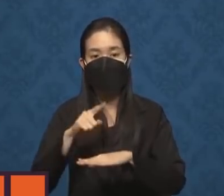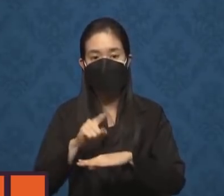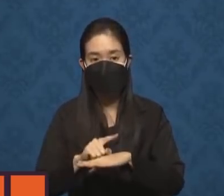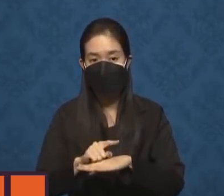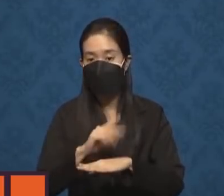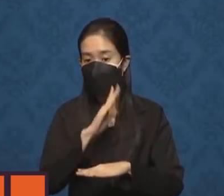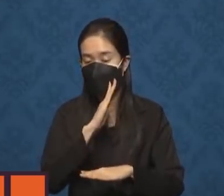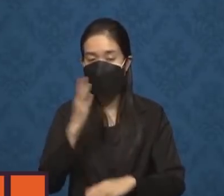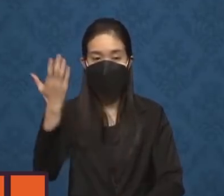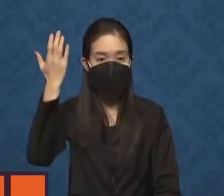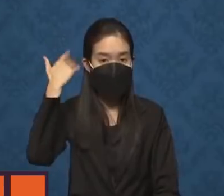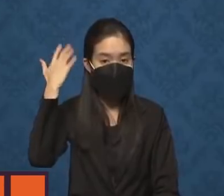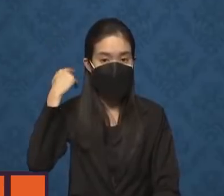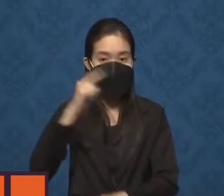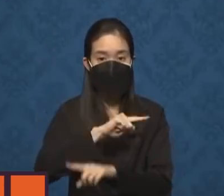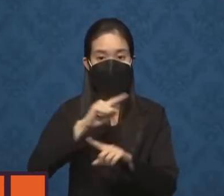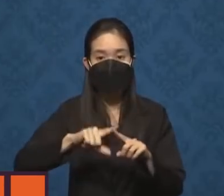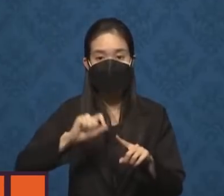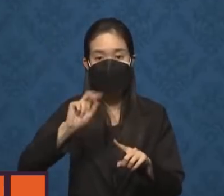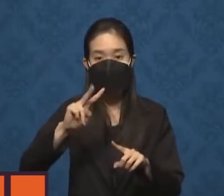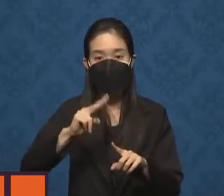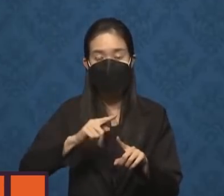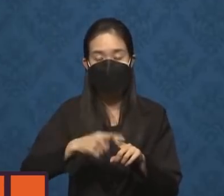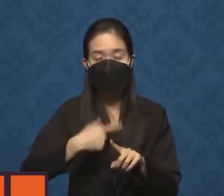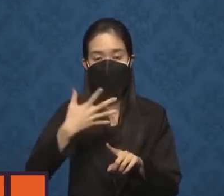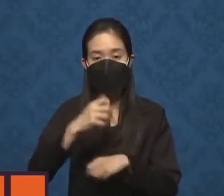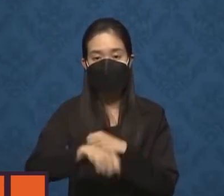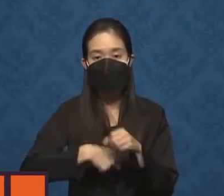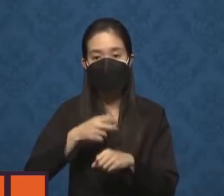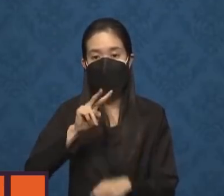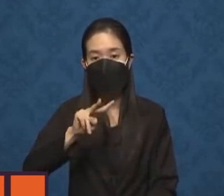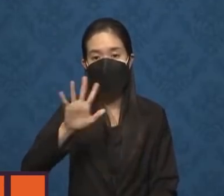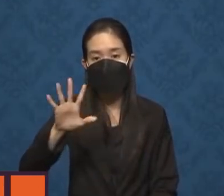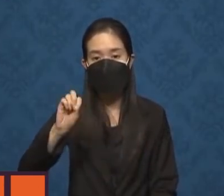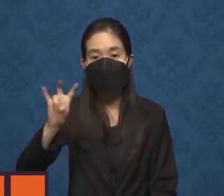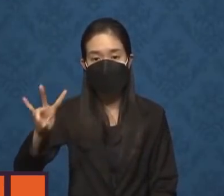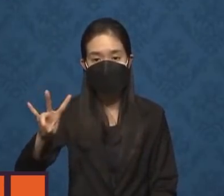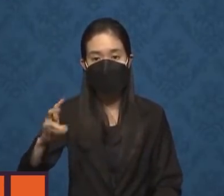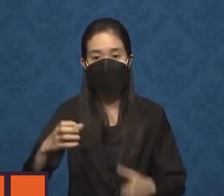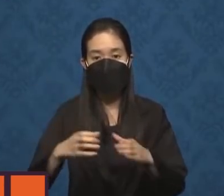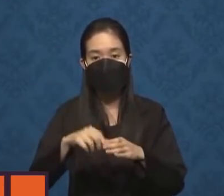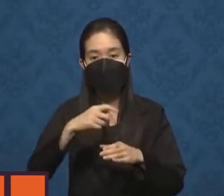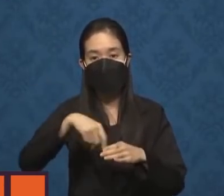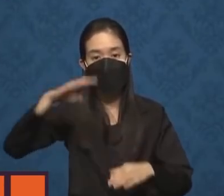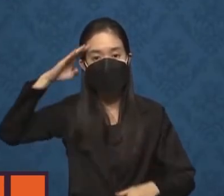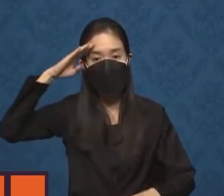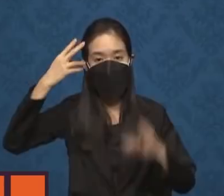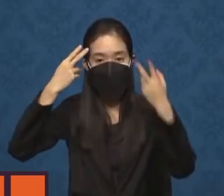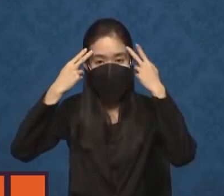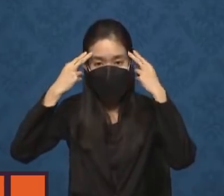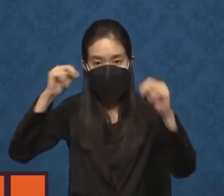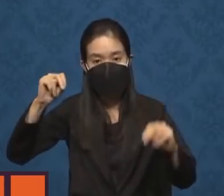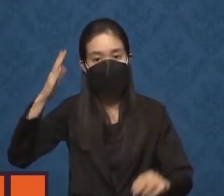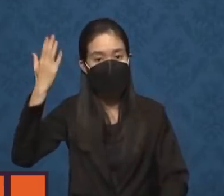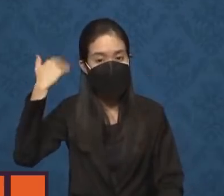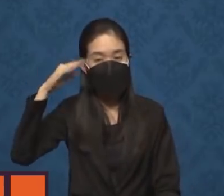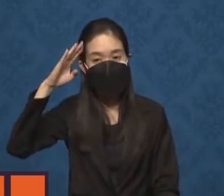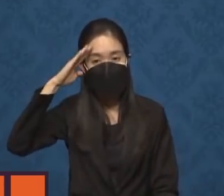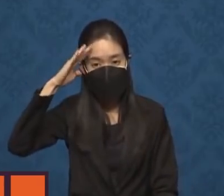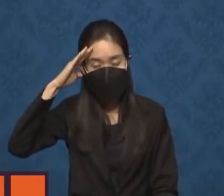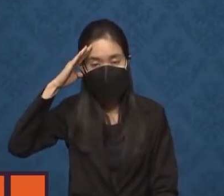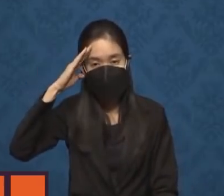การรัฐประหาร 22พฤษภาคม 2557ข้อช.มมีพลเอกประยุทธ์จันทร์โอชาเป็นหัวหน้า